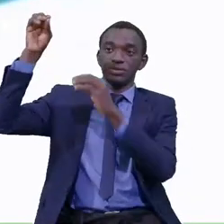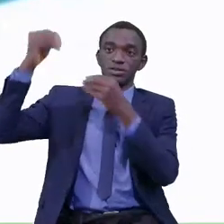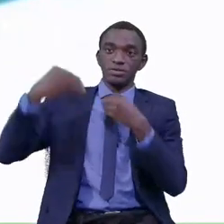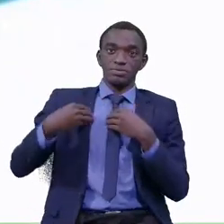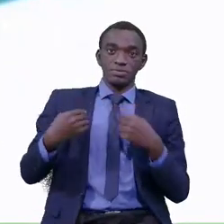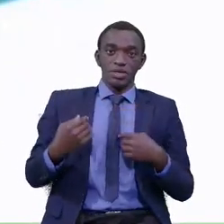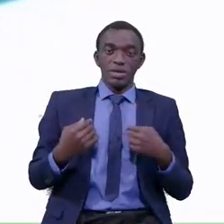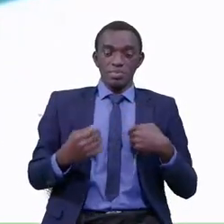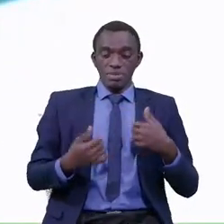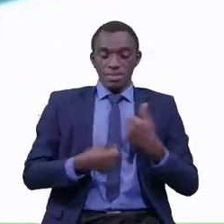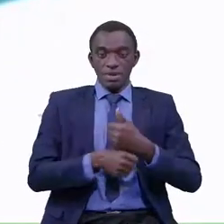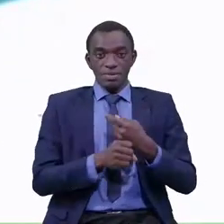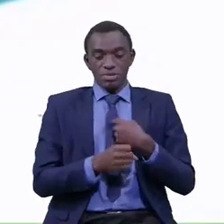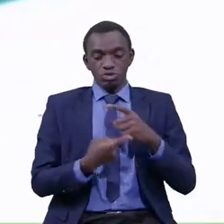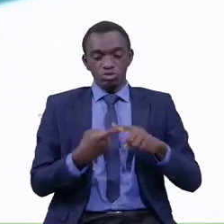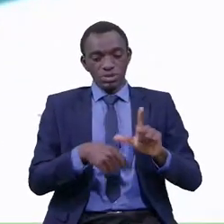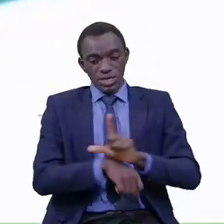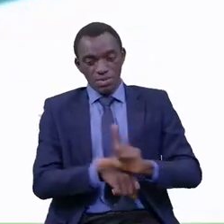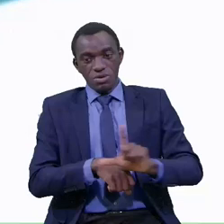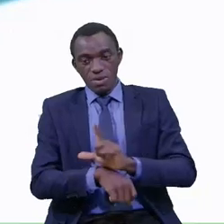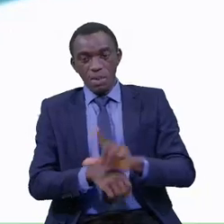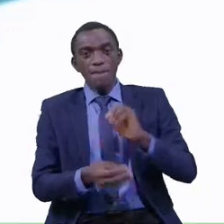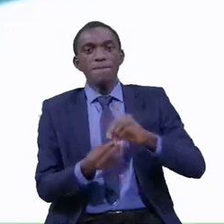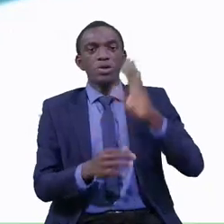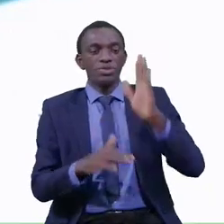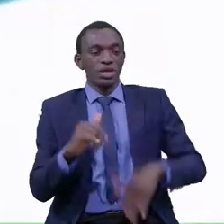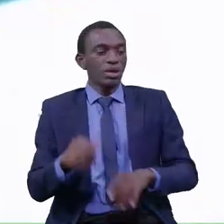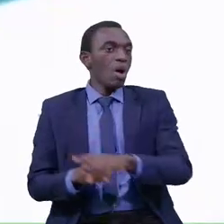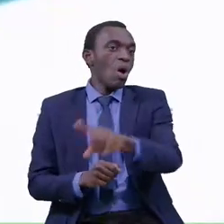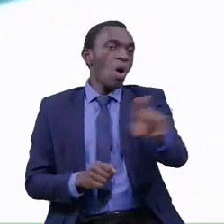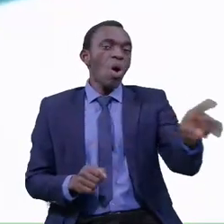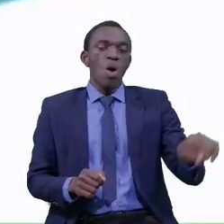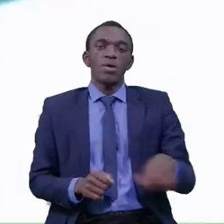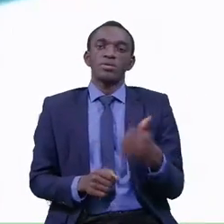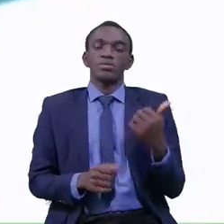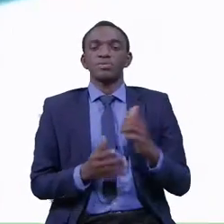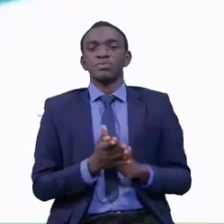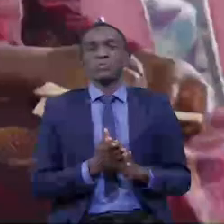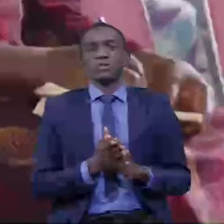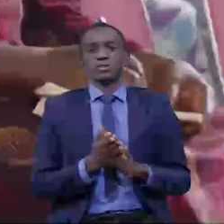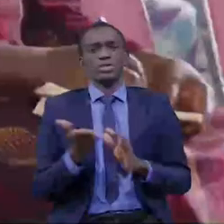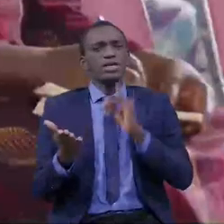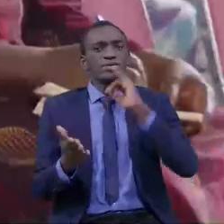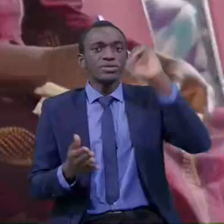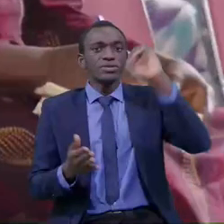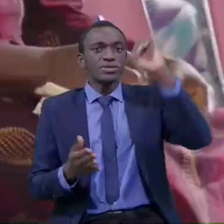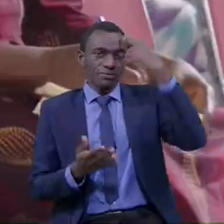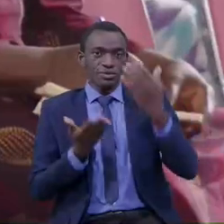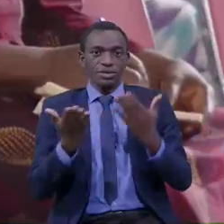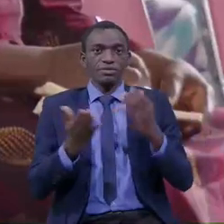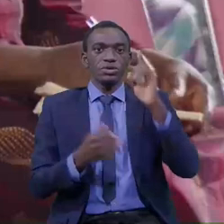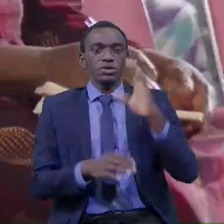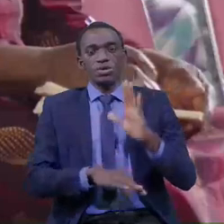plus que eux tous. Il y a la grâce pour le service. Le Seigneur t'appelle au service. Et